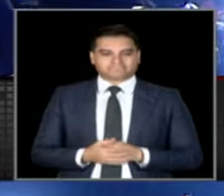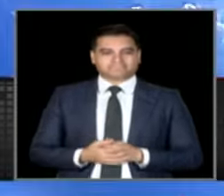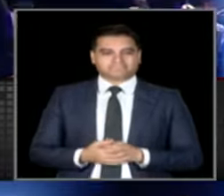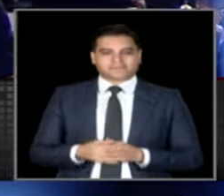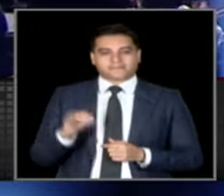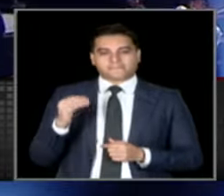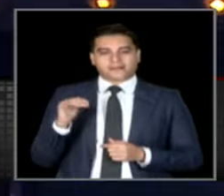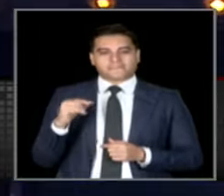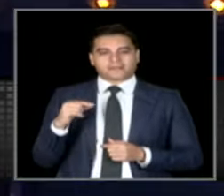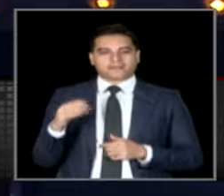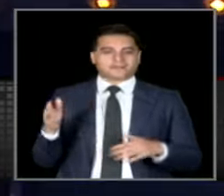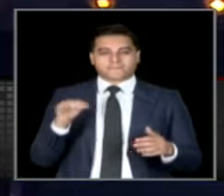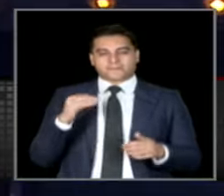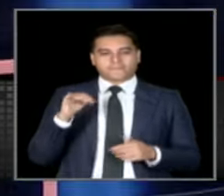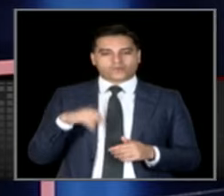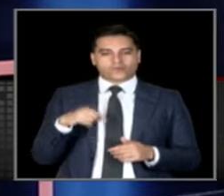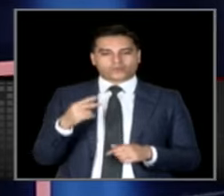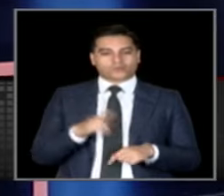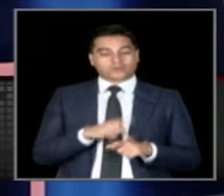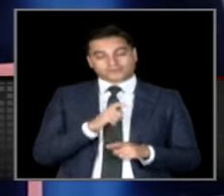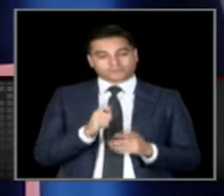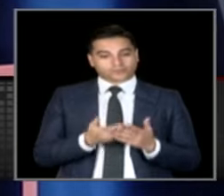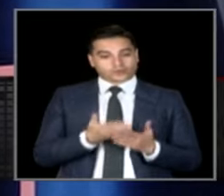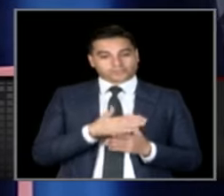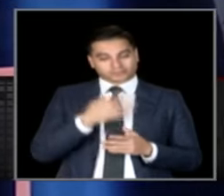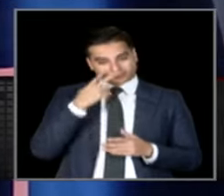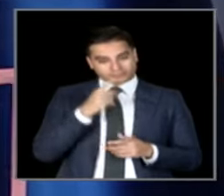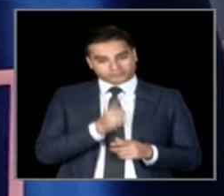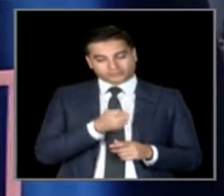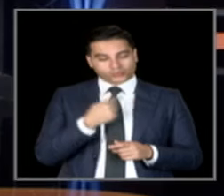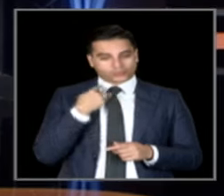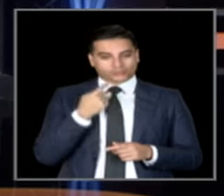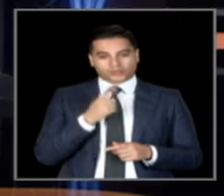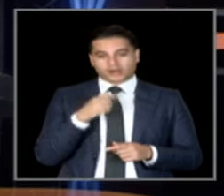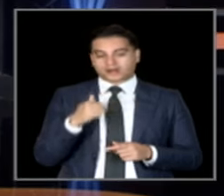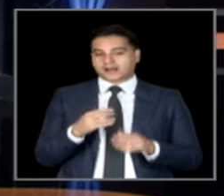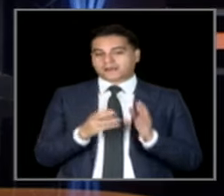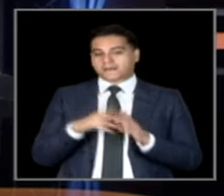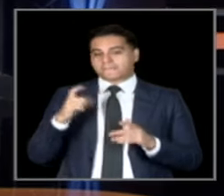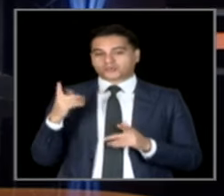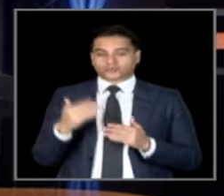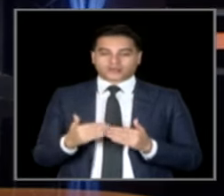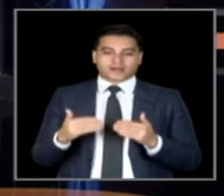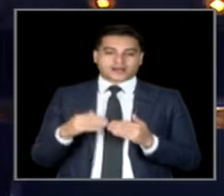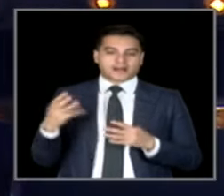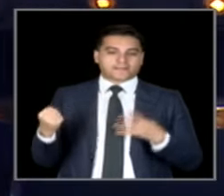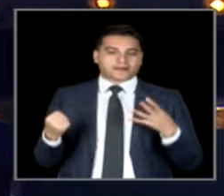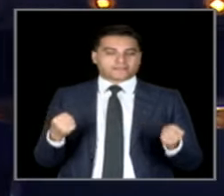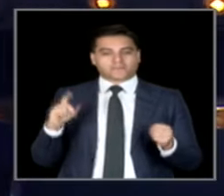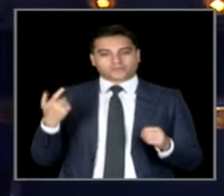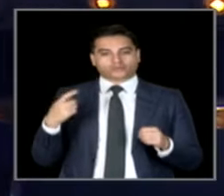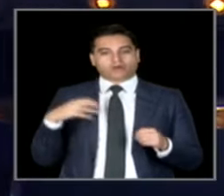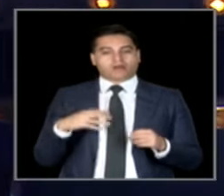محمد محمود، رب عليك. وربيع مستعجل، اتعادلتوا. جامعة المنصورة 40، جامعة